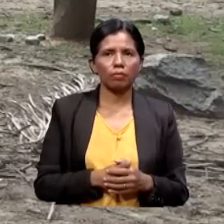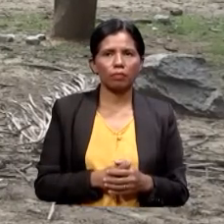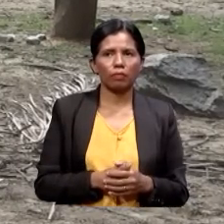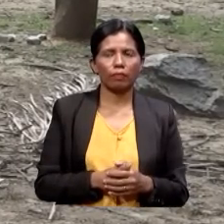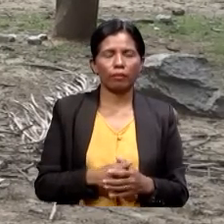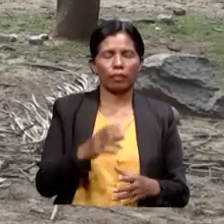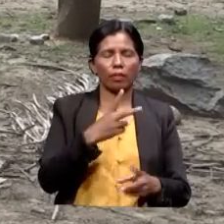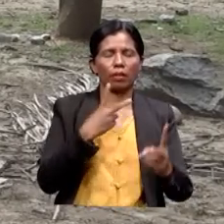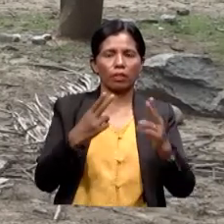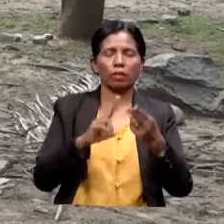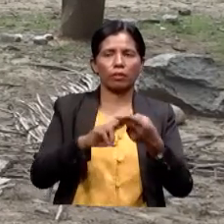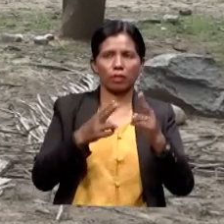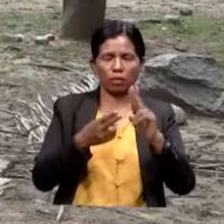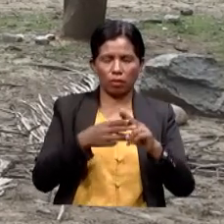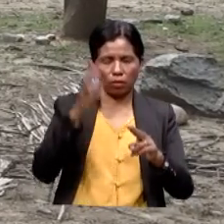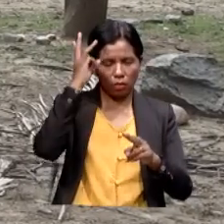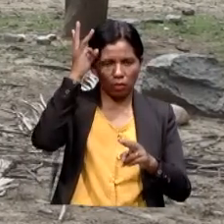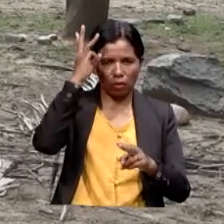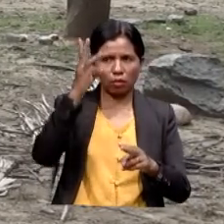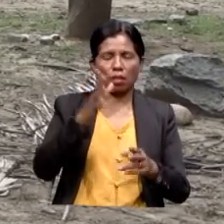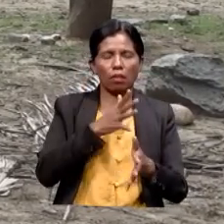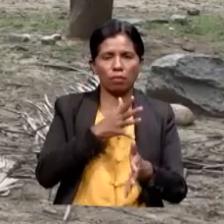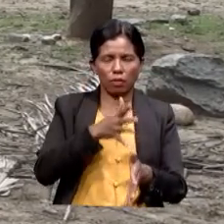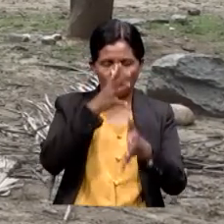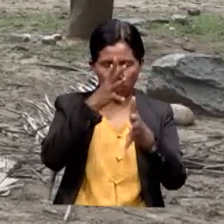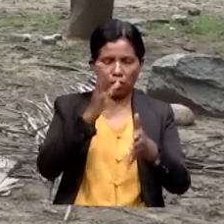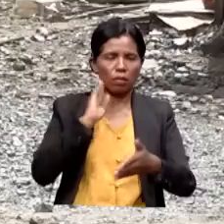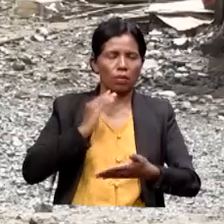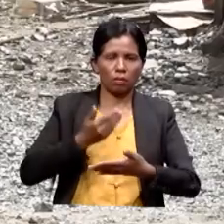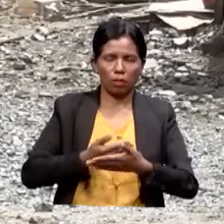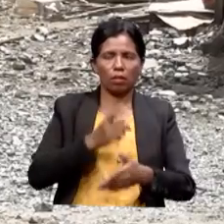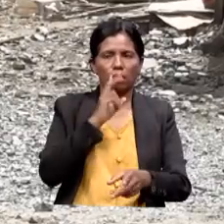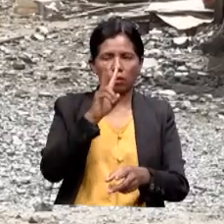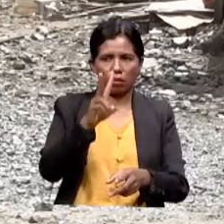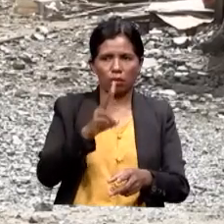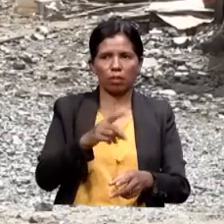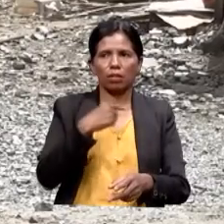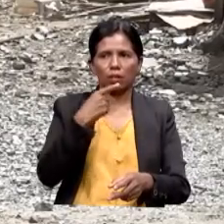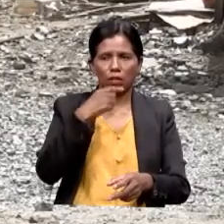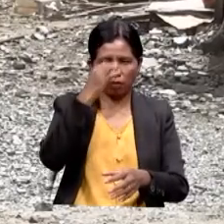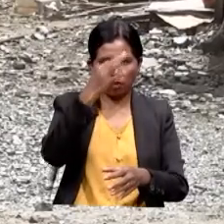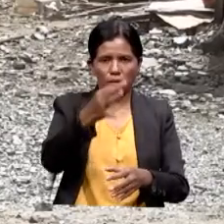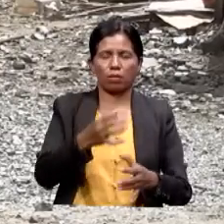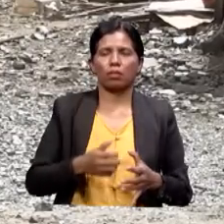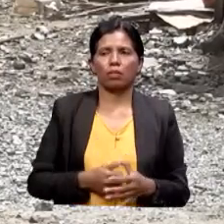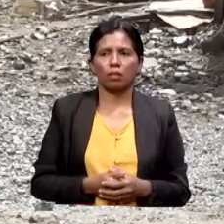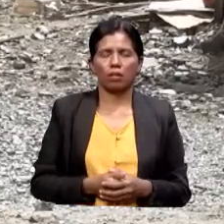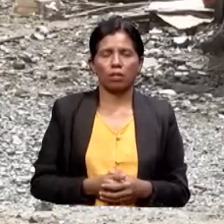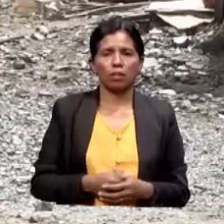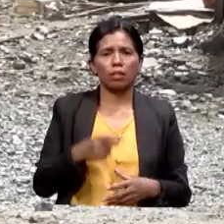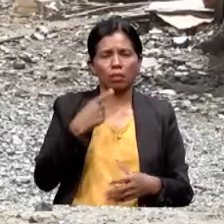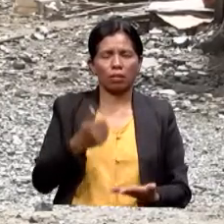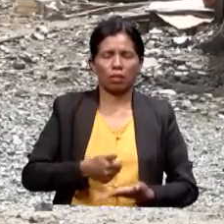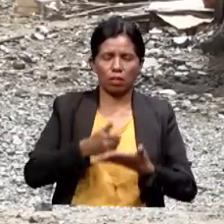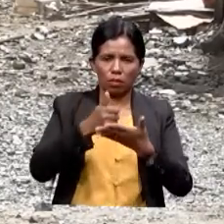preocupa tebes o avô nebe wang na rua. Instalos o ser ne futuro. No baselos sira se sadere. Se avô na rua